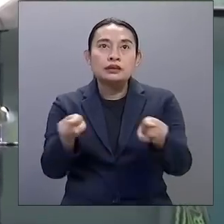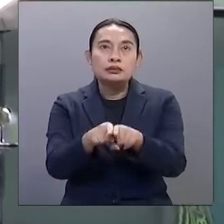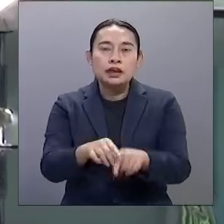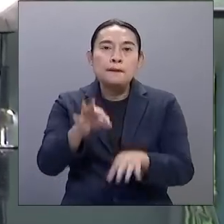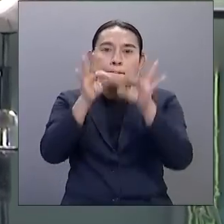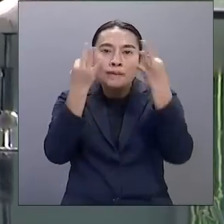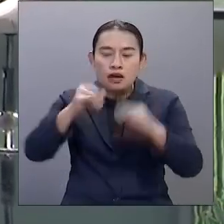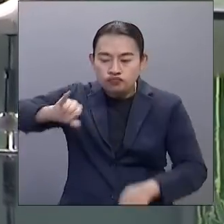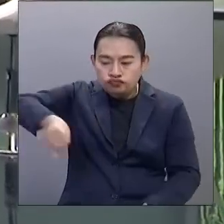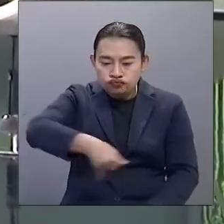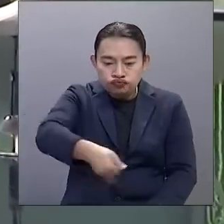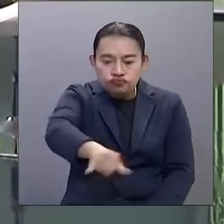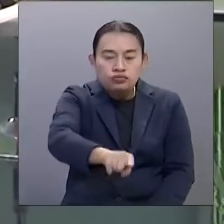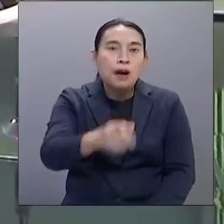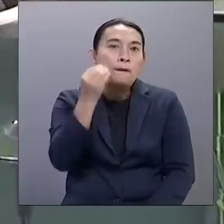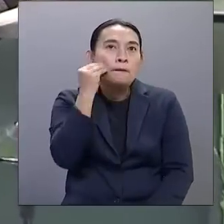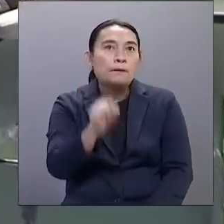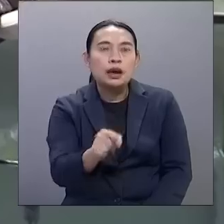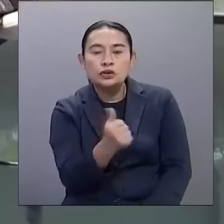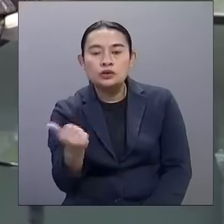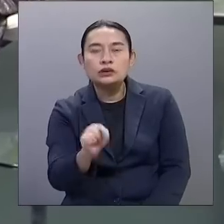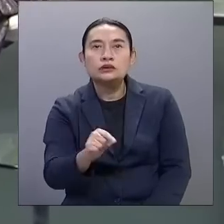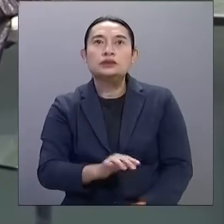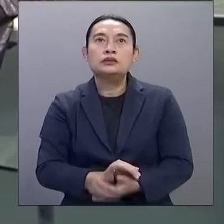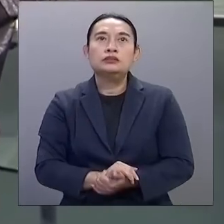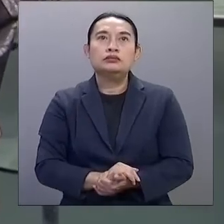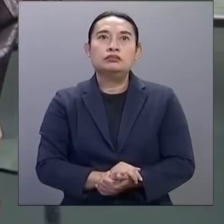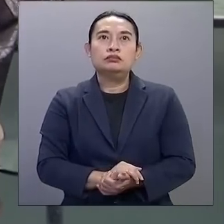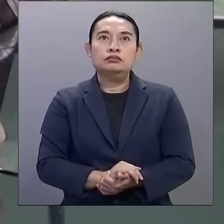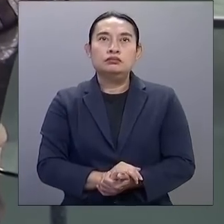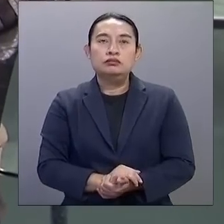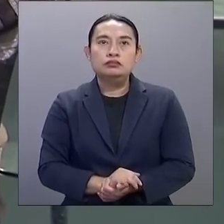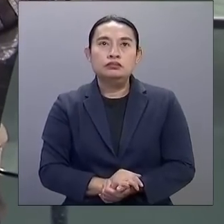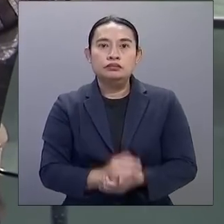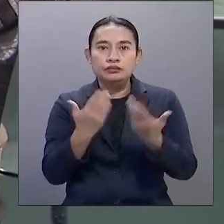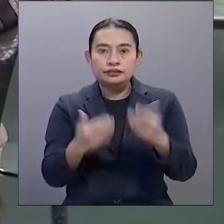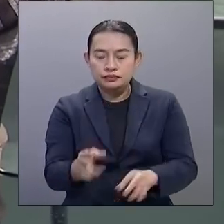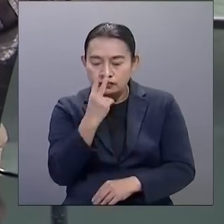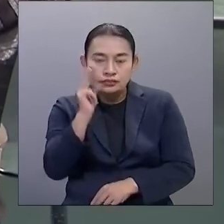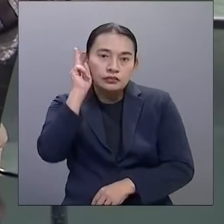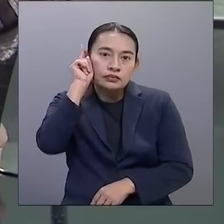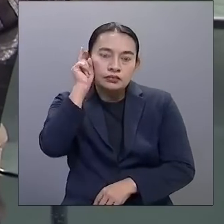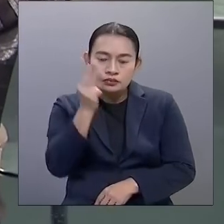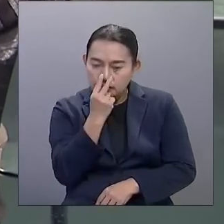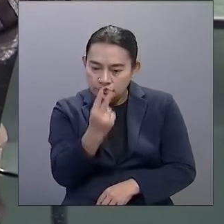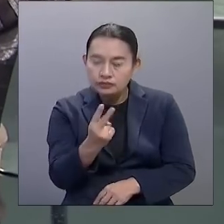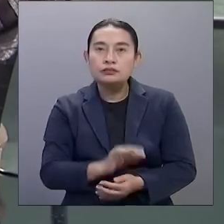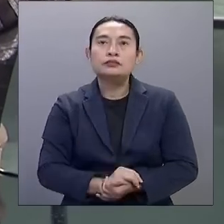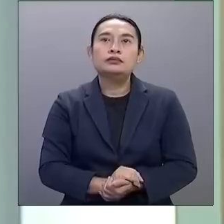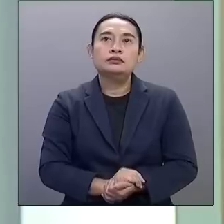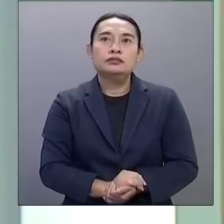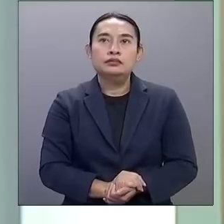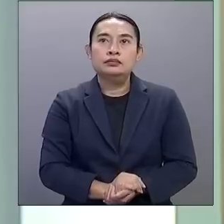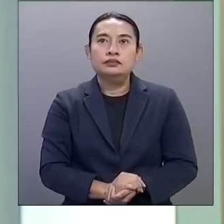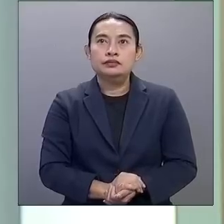แล้วไปป้วนเปี้ยนบ้านคนอื่นที่กลัวแล้วอาจจะไม่เลี้ยงแบบเปิดแล้วฮะเลี้ยงขังไว้ดีกว่าแต่จากกรณีที่เกิดขึ้นมันมีหลายเคสเกิดขึ้นแบบนี ้ครับ ครับ